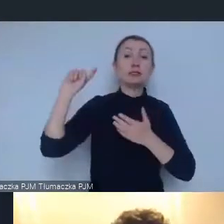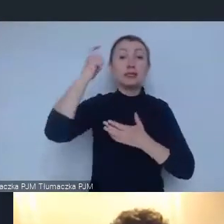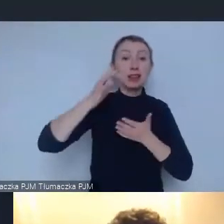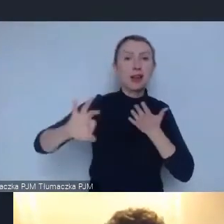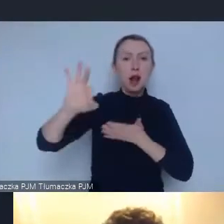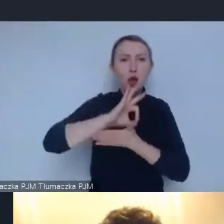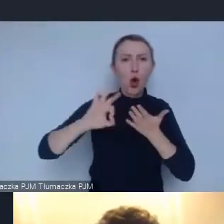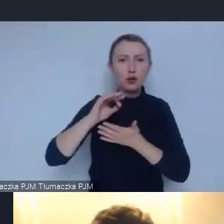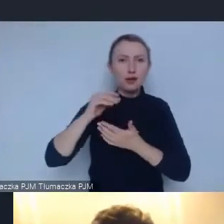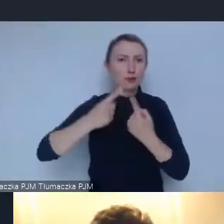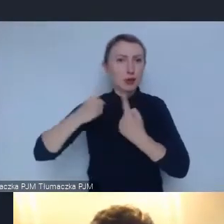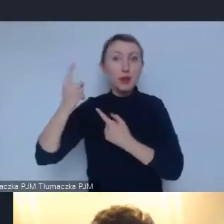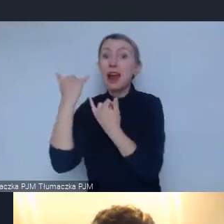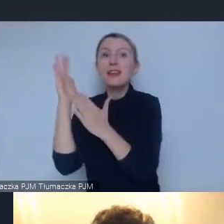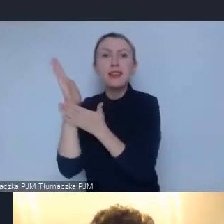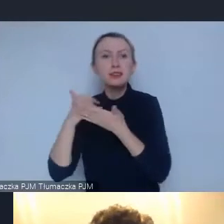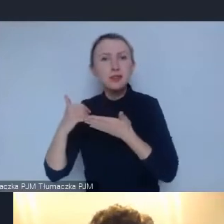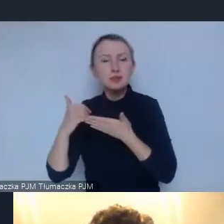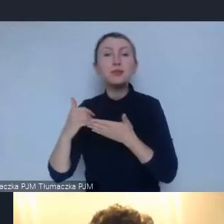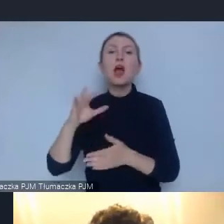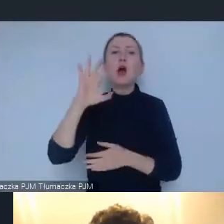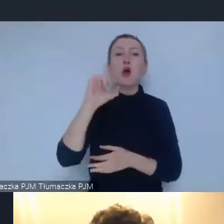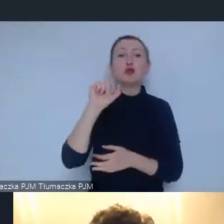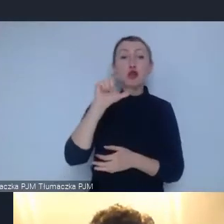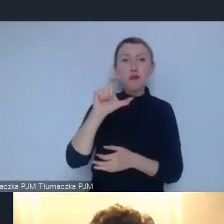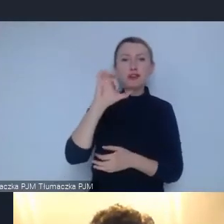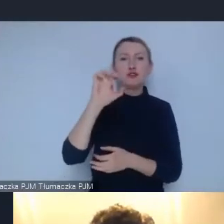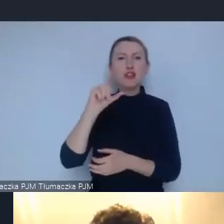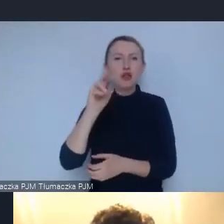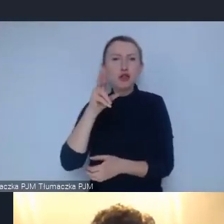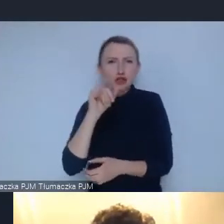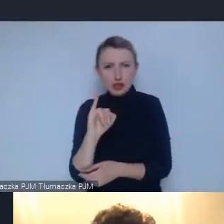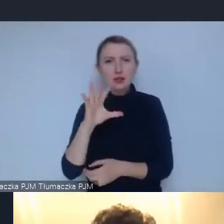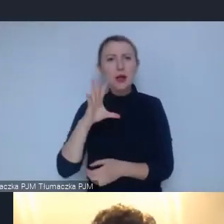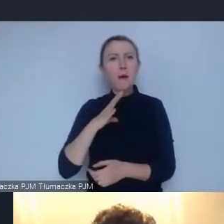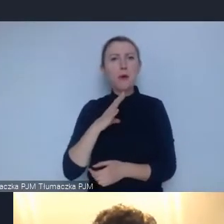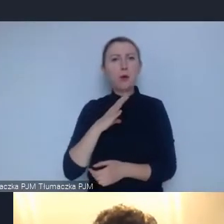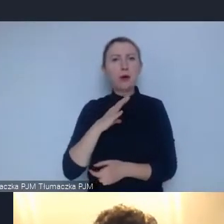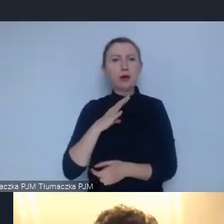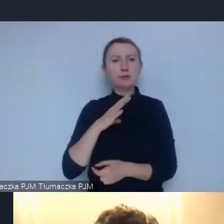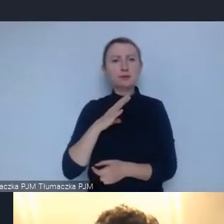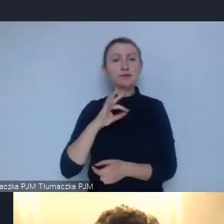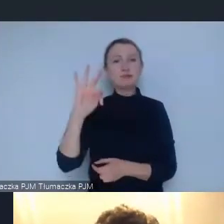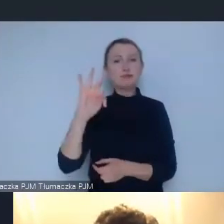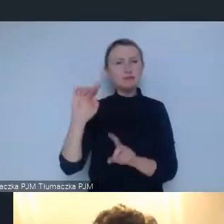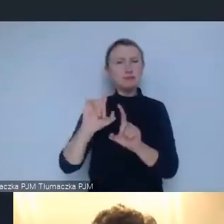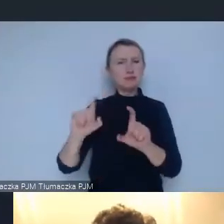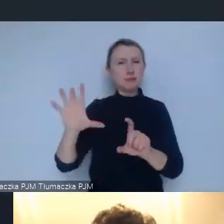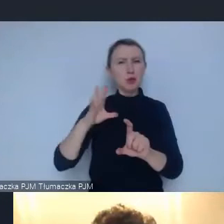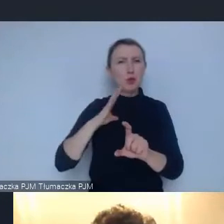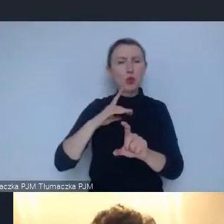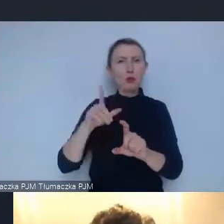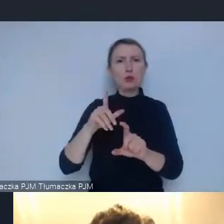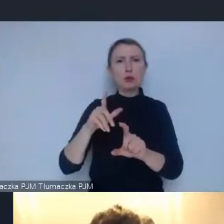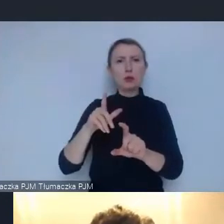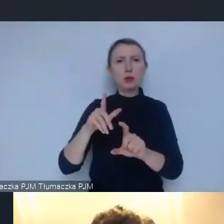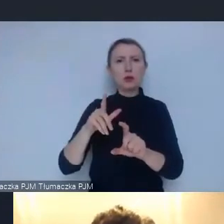część. Ostrowiec Świętokrzyski podjął w swoim czasie w nieco inny